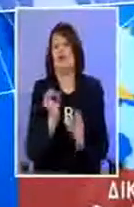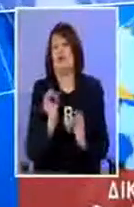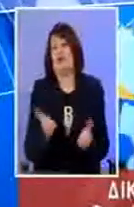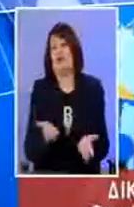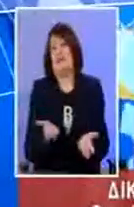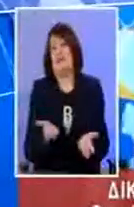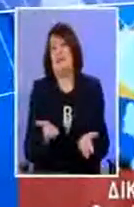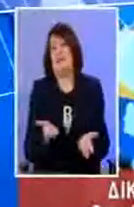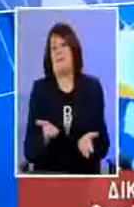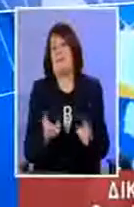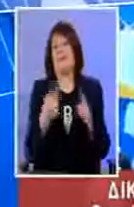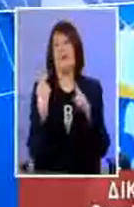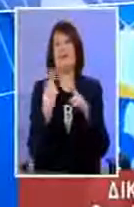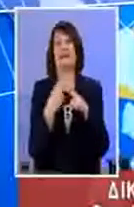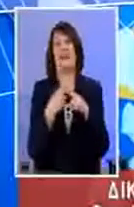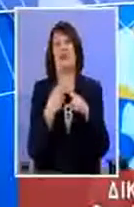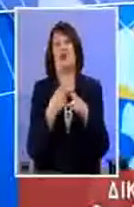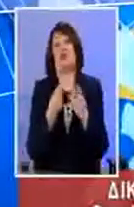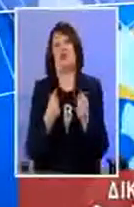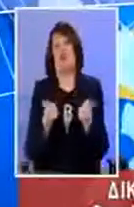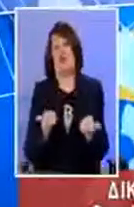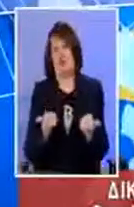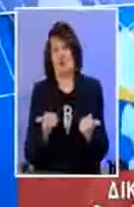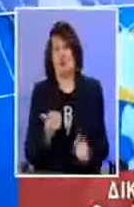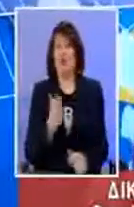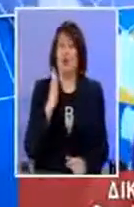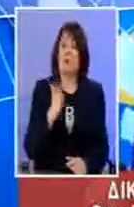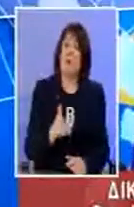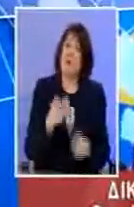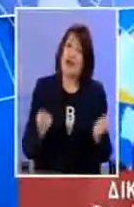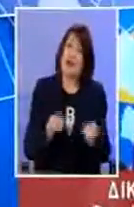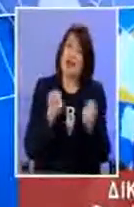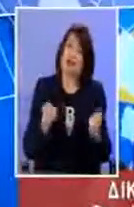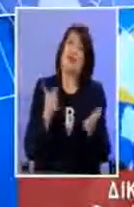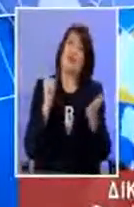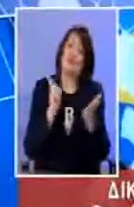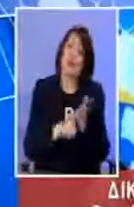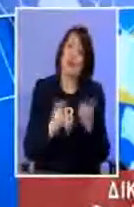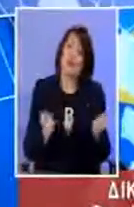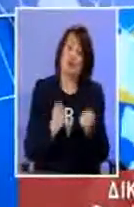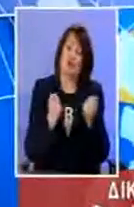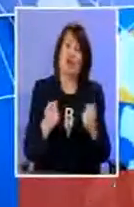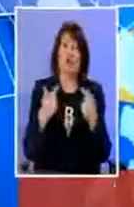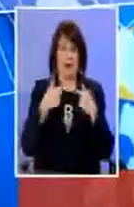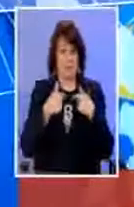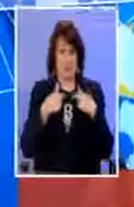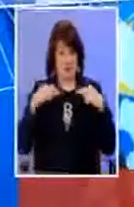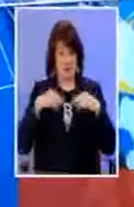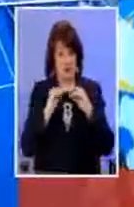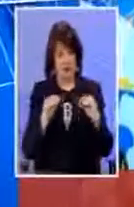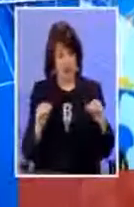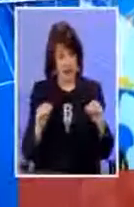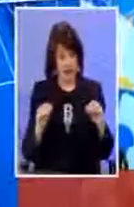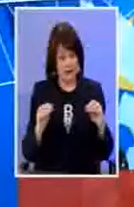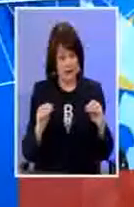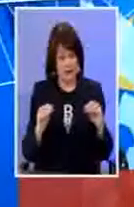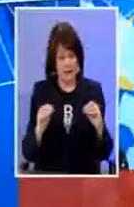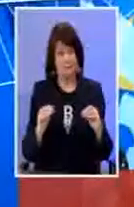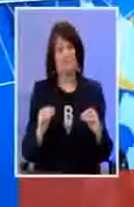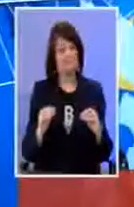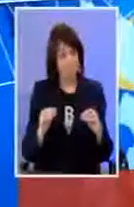Είναι ένα εξαιρετικό μέσο. Όπου μπορεί να χρησιμοποιηθεί, πρέπει να χρησιμοποιηθεί. Εμείς στο Υπουργείο Παιδείας, για